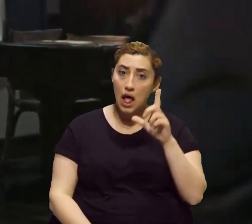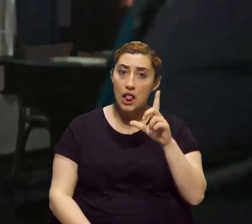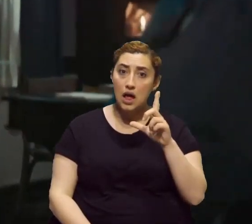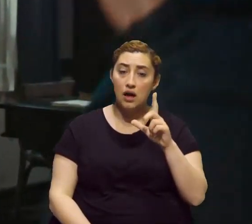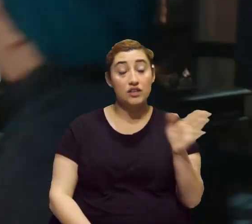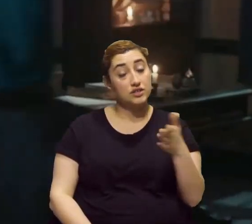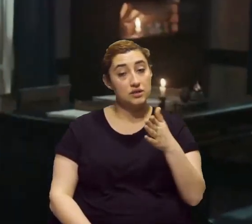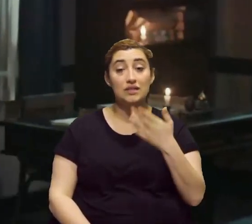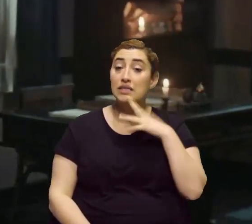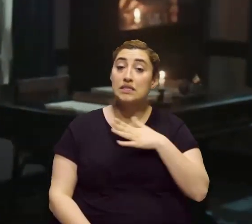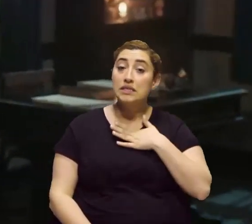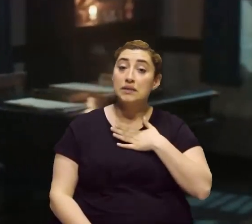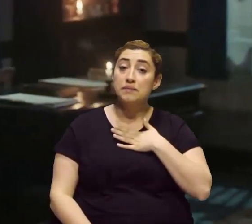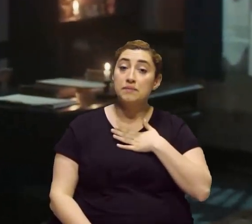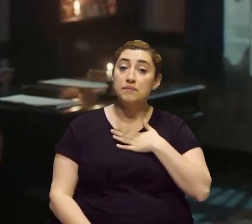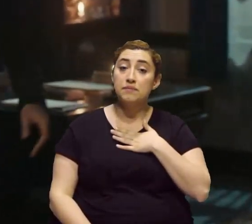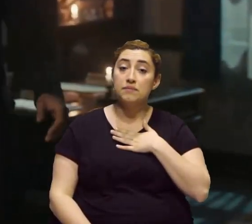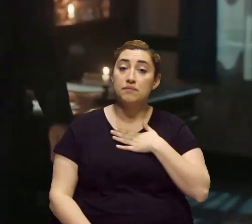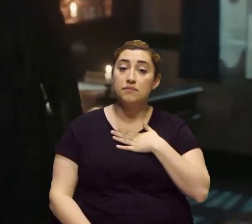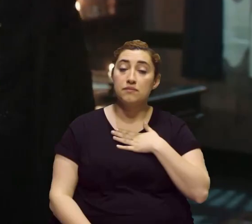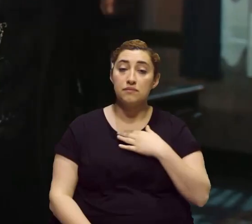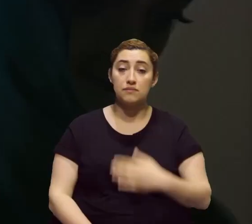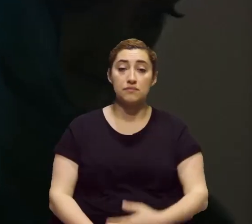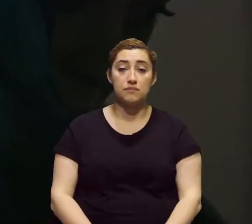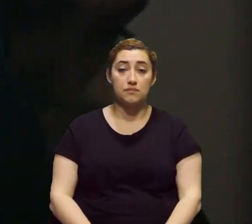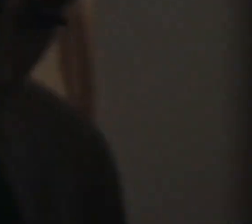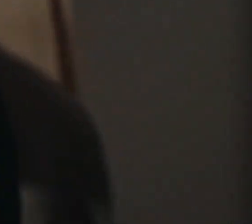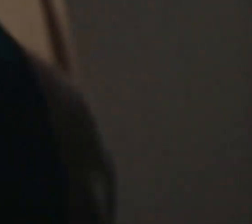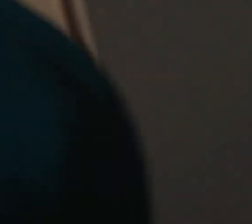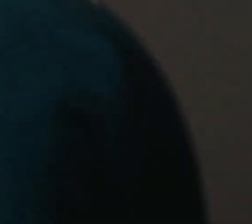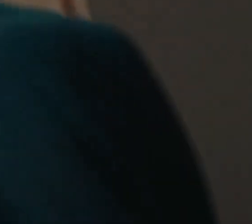Leyla! Gir içeri. Kızım! Kucakladı.